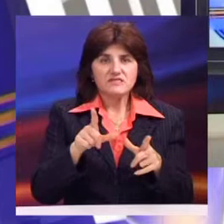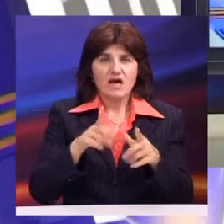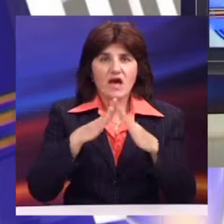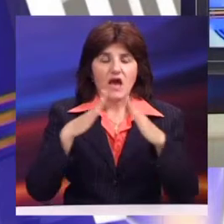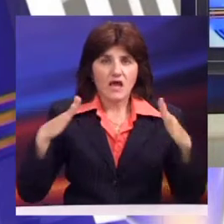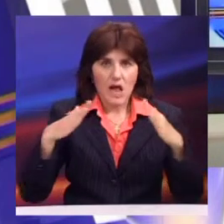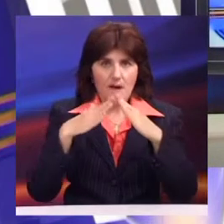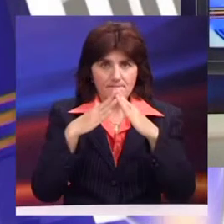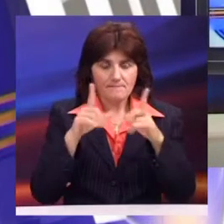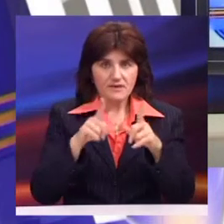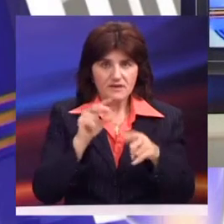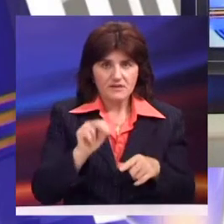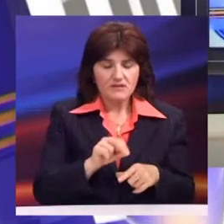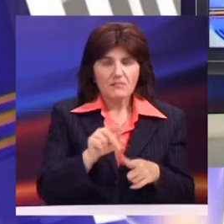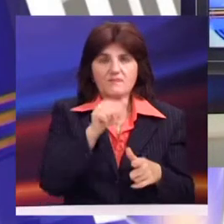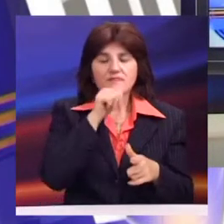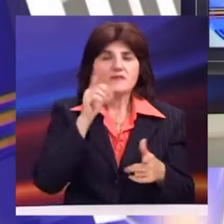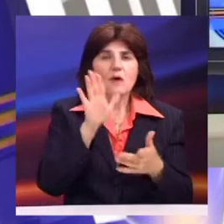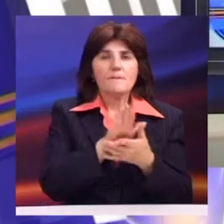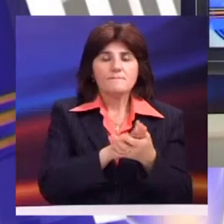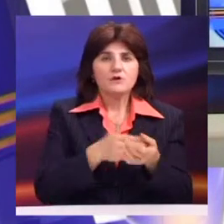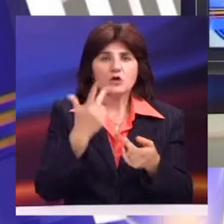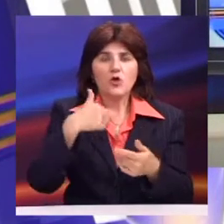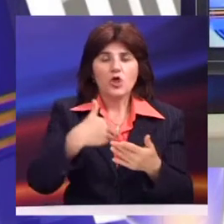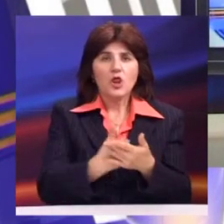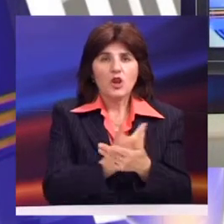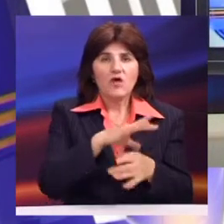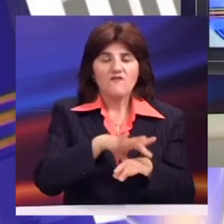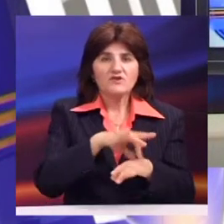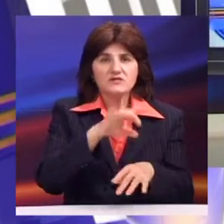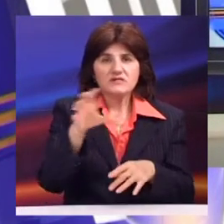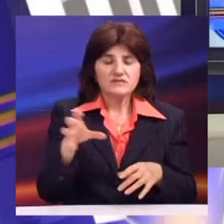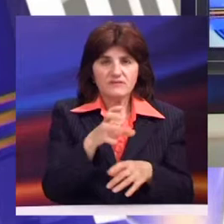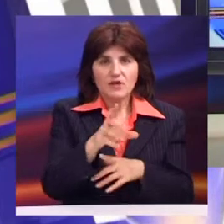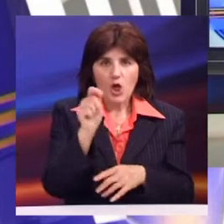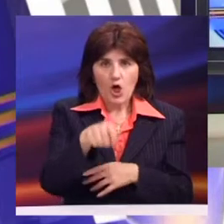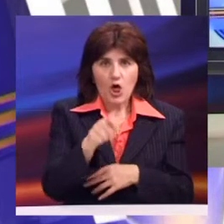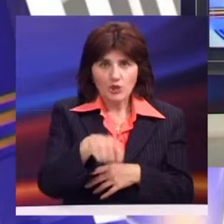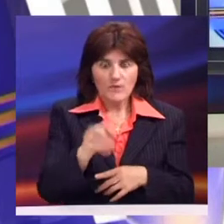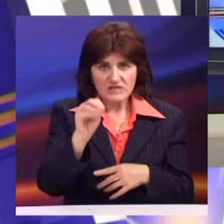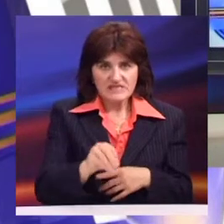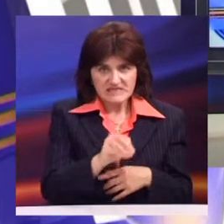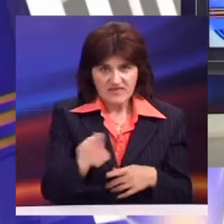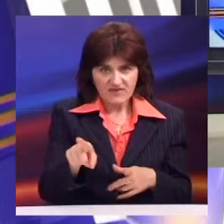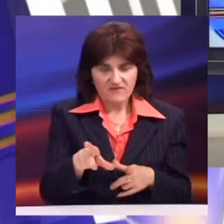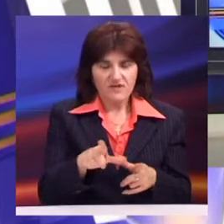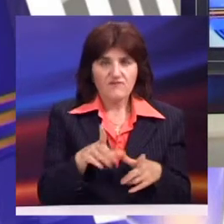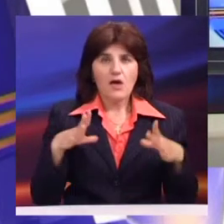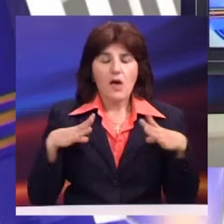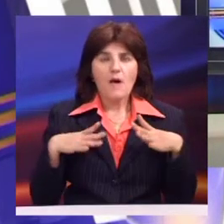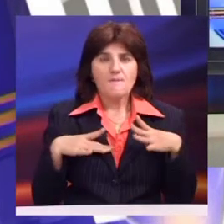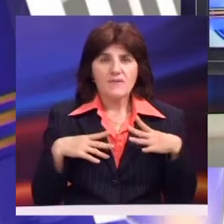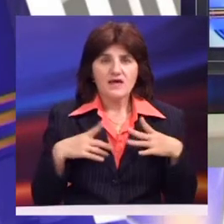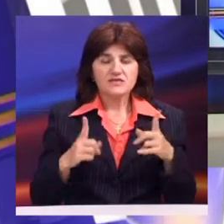hrama. Ideja za obeležavanjem gradske slave potekla je od novoizabranog crkvenog odbora opštine Subotica. Praznik